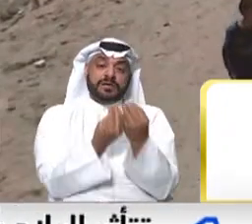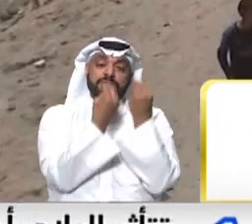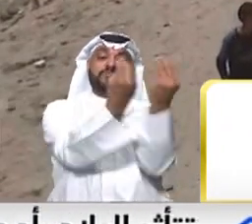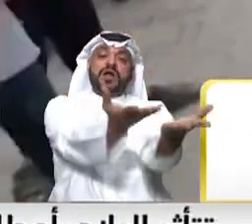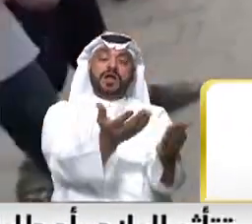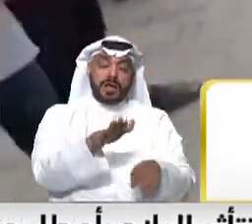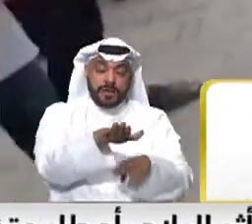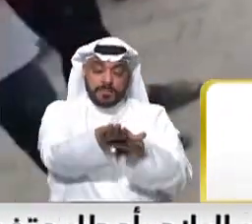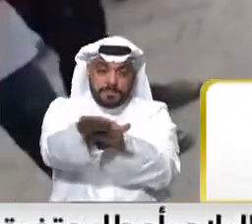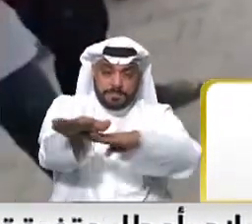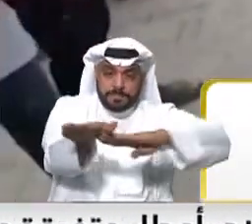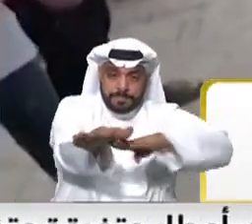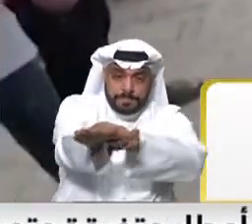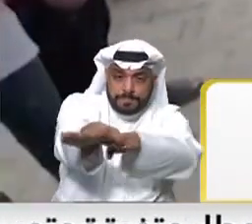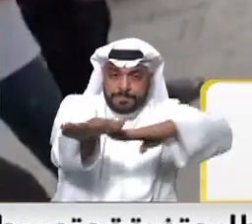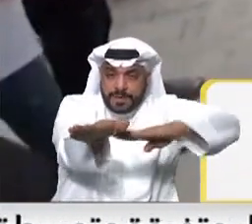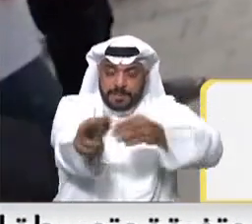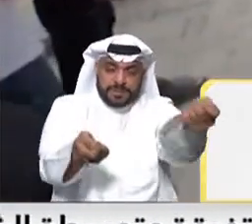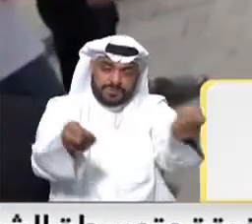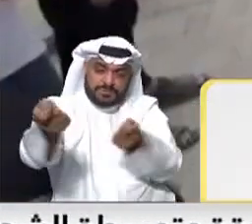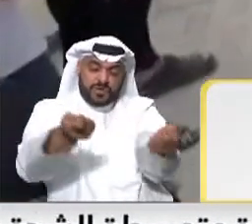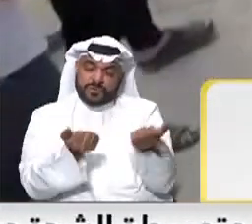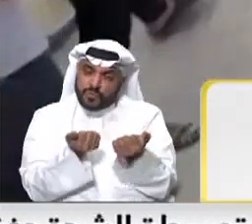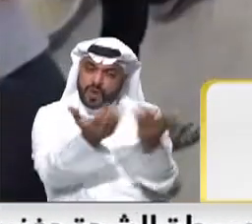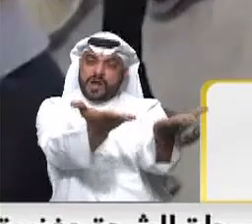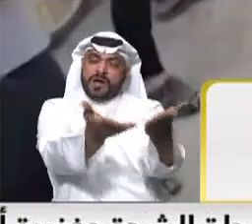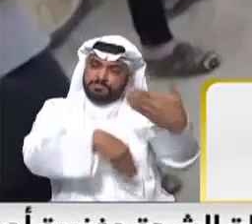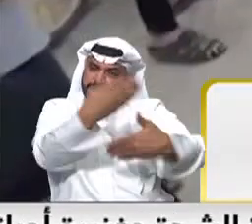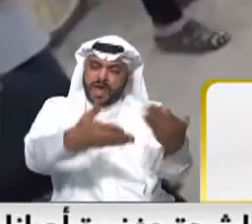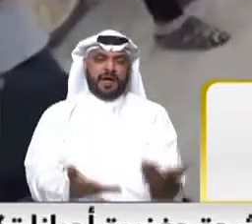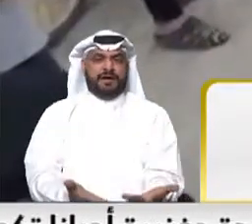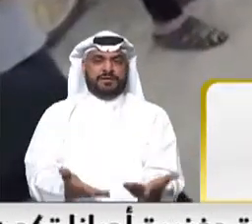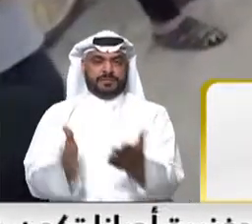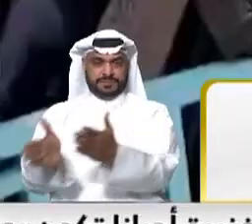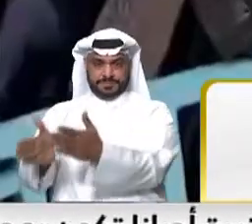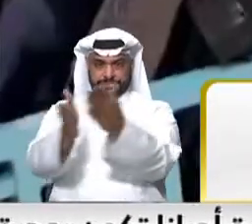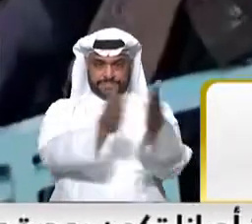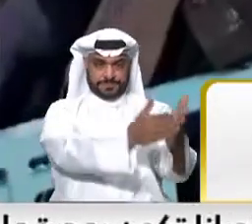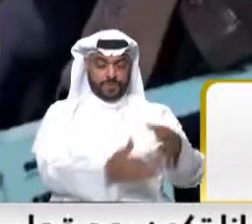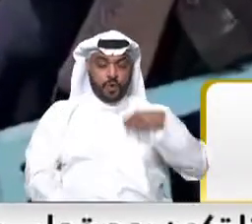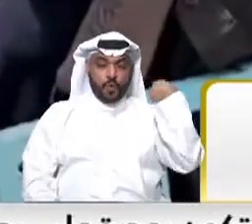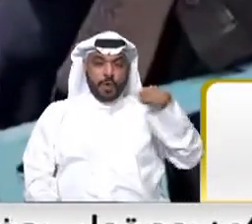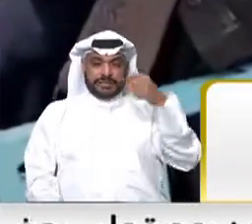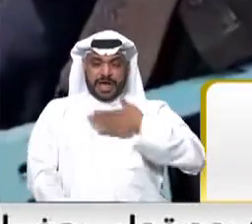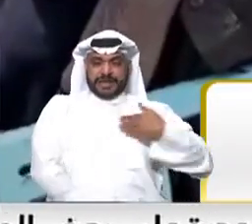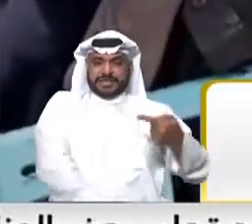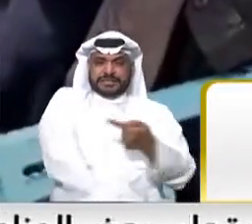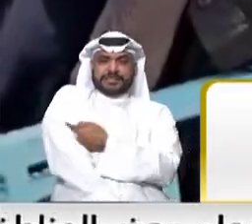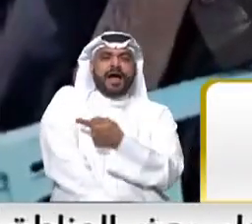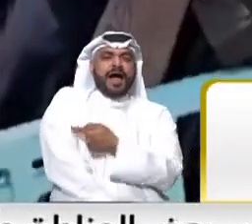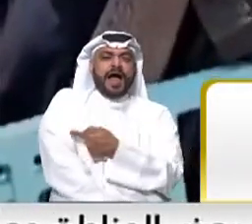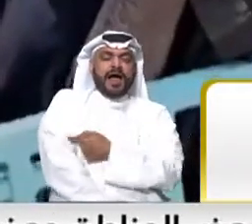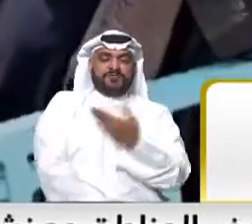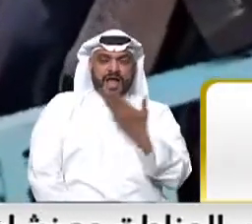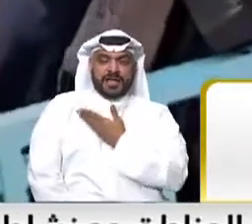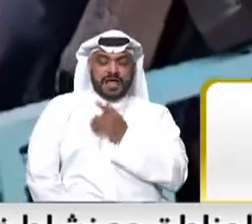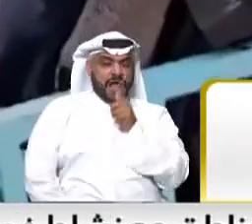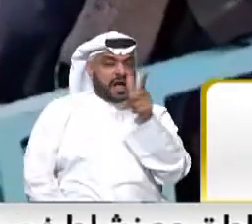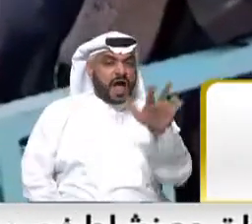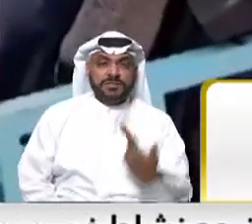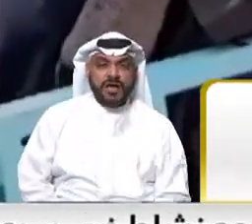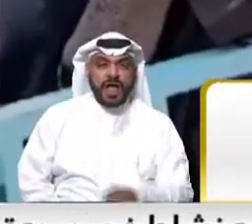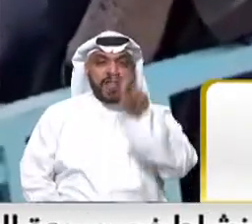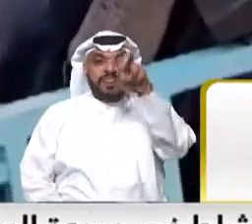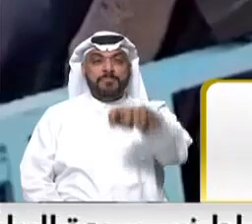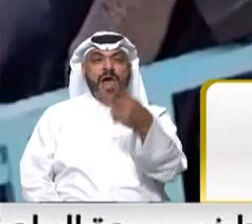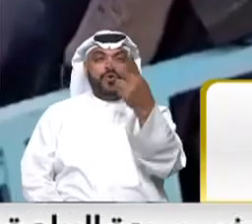لتفادي حدوث مجاعه في شمال غزه من جانبها قالت وزاره الصحه في غزه ان 8